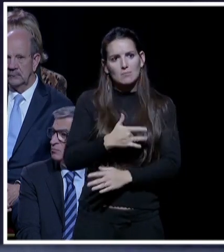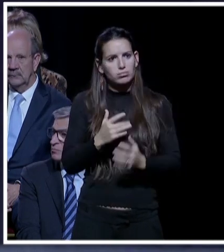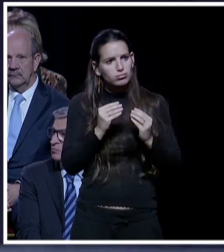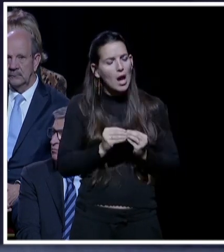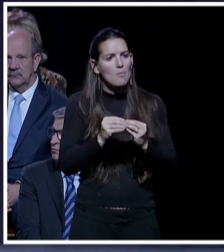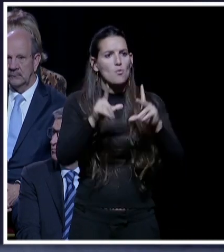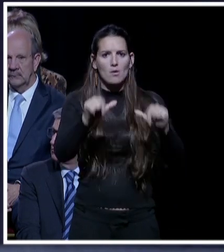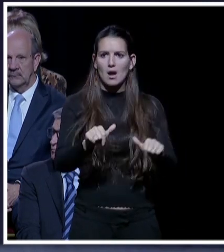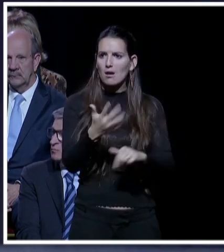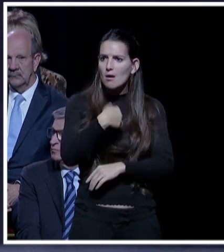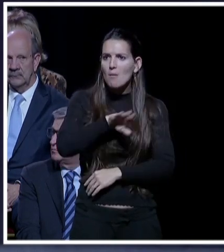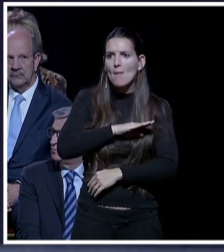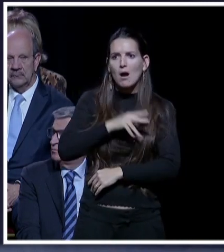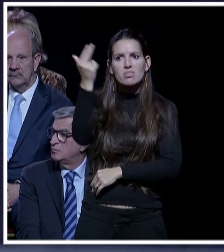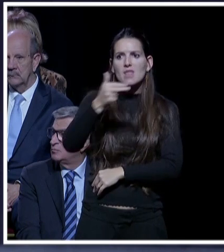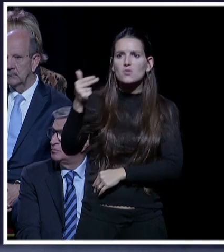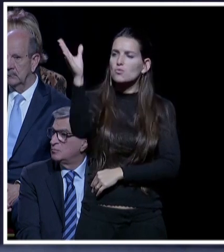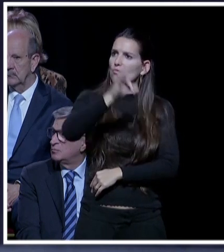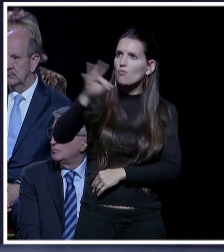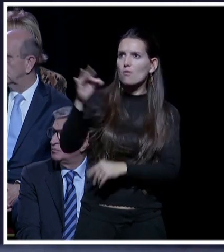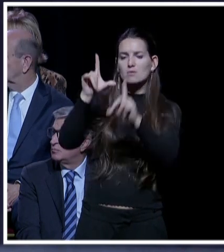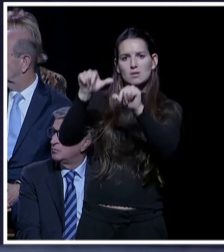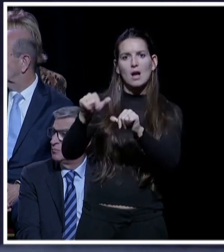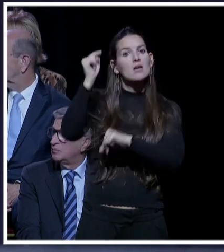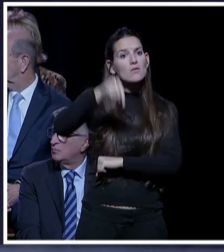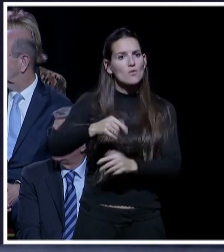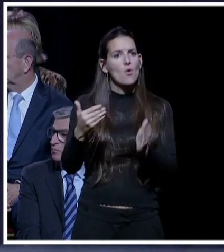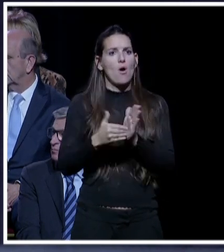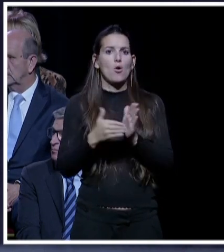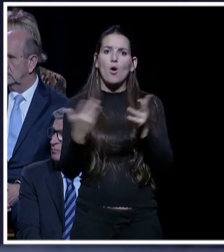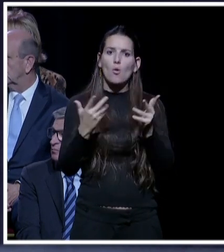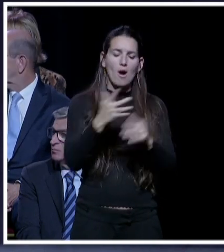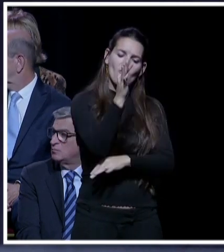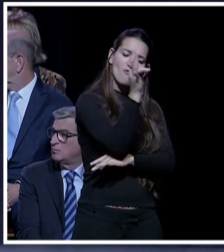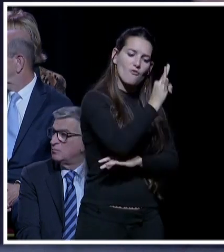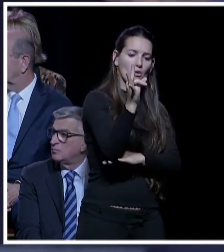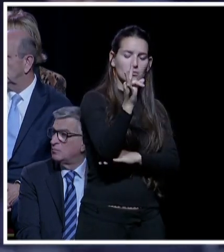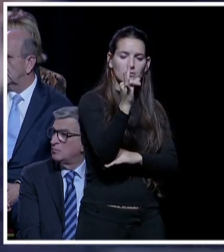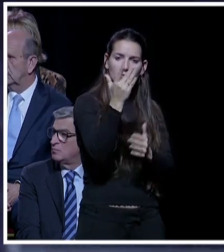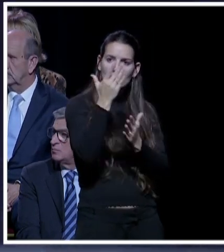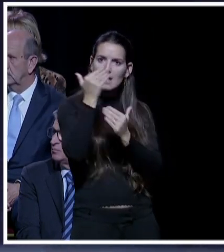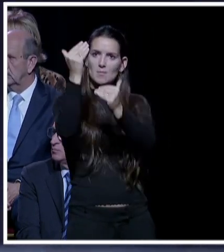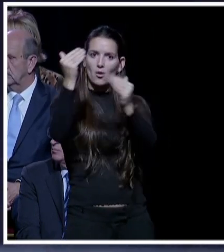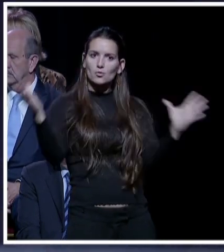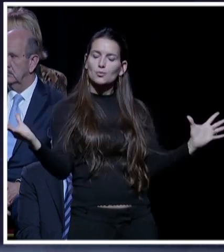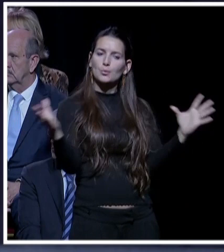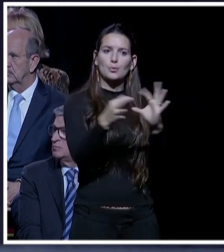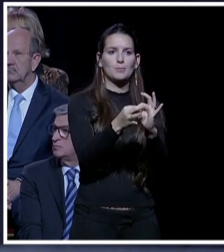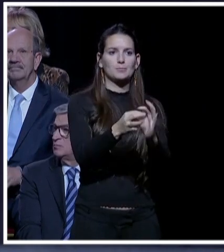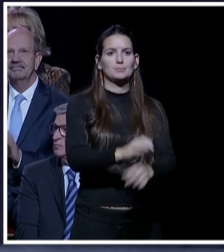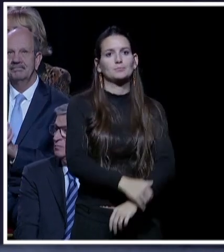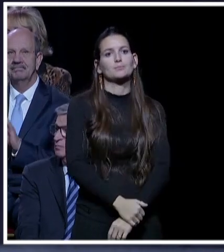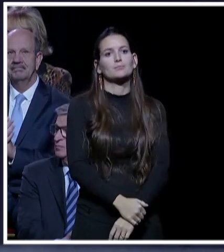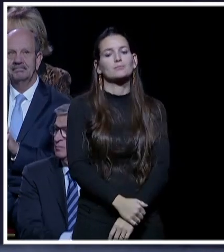à notre si belle et si grande nation, de faire à nouveau rimer France avec espérance.